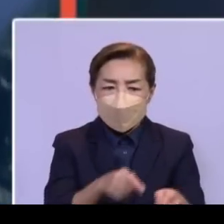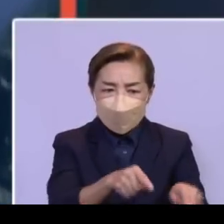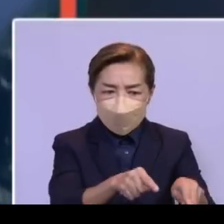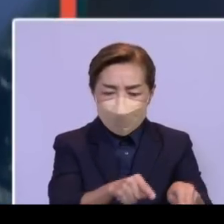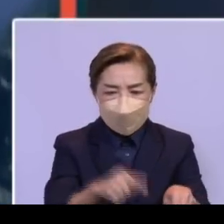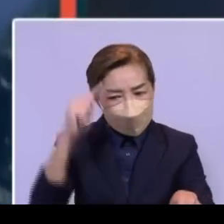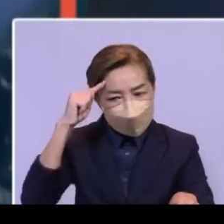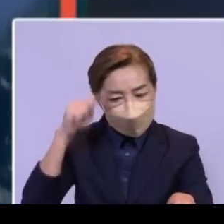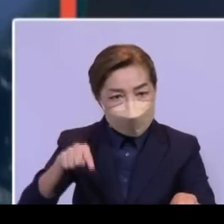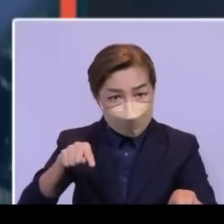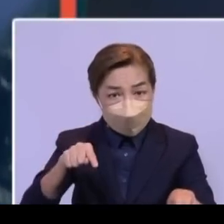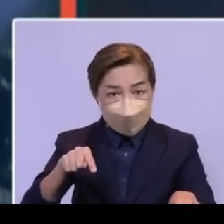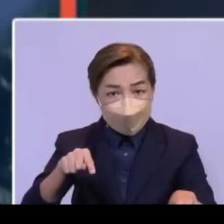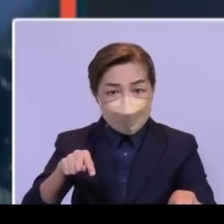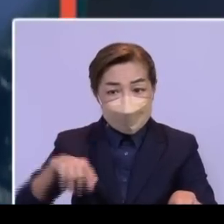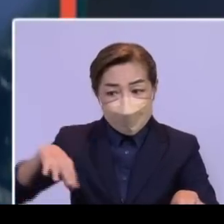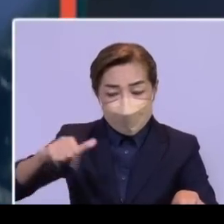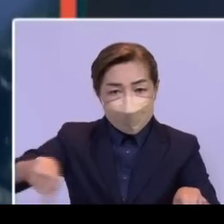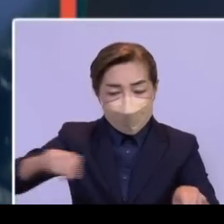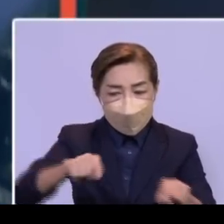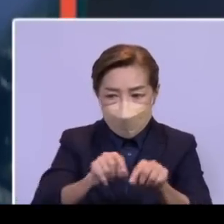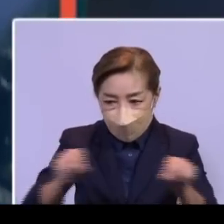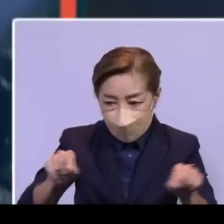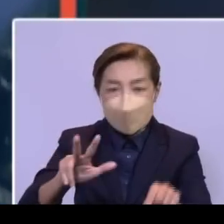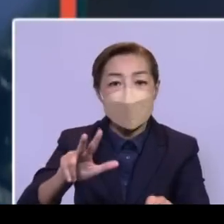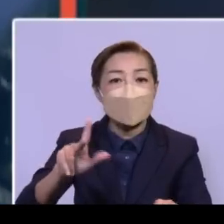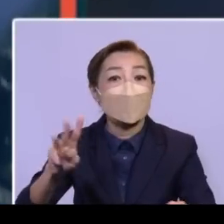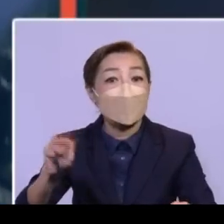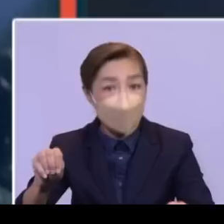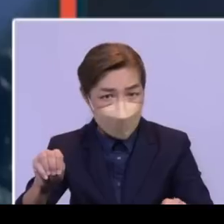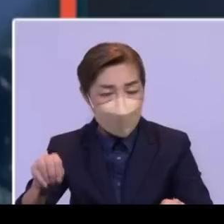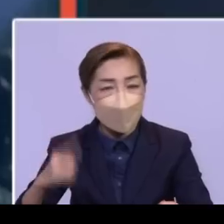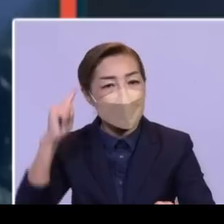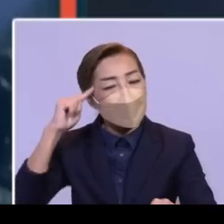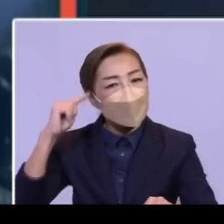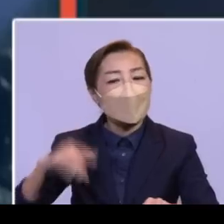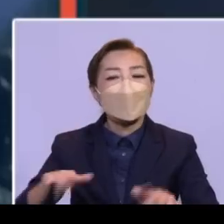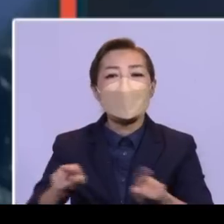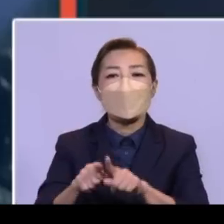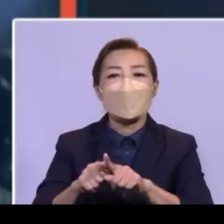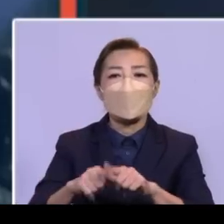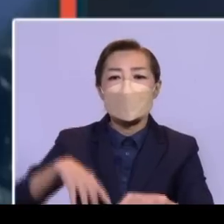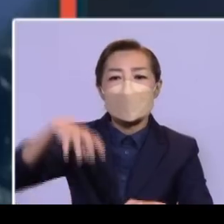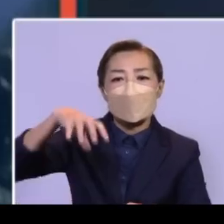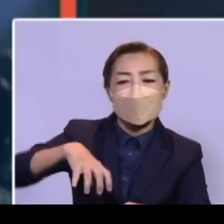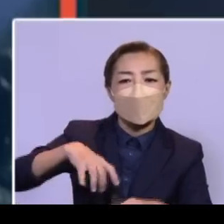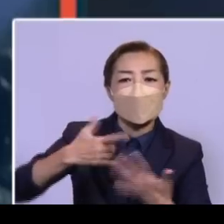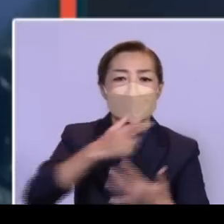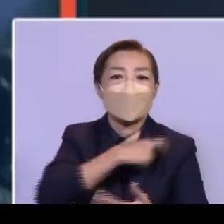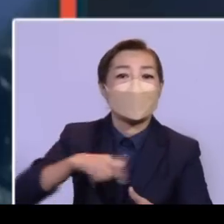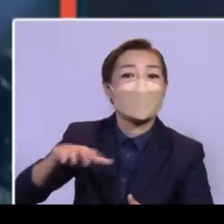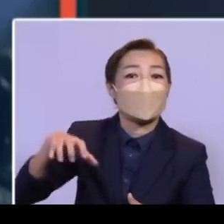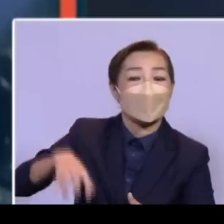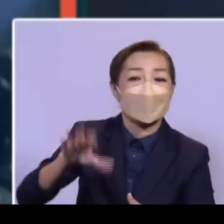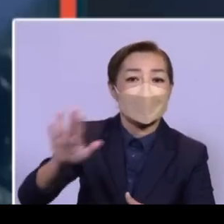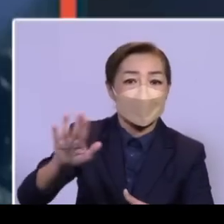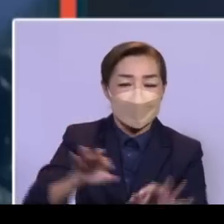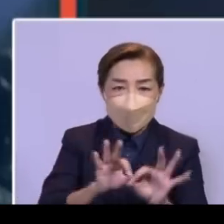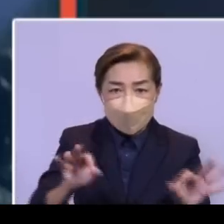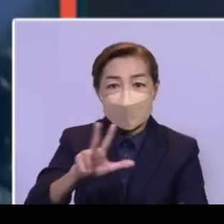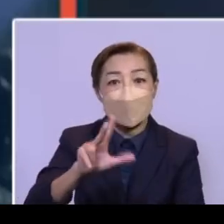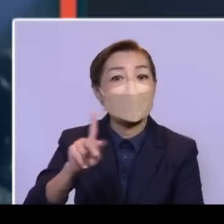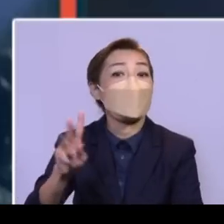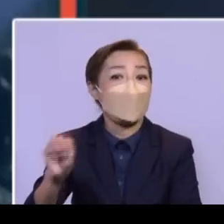ประมาณ 3กมแล้วก็ห่างจากพระตำหนักเสด็จในกรมหลวงชุมพรอุดมศักดิ์ตำบลหาดทรายรีประมาณ